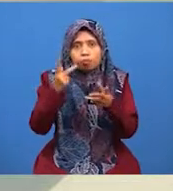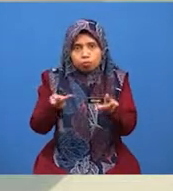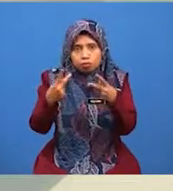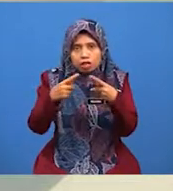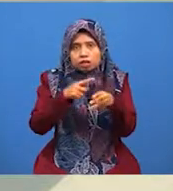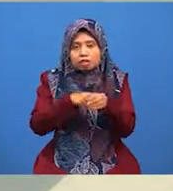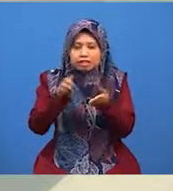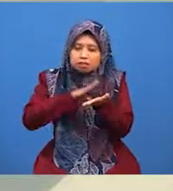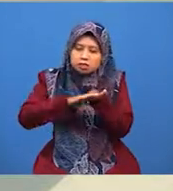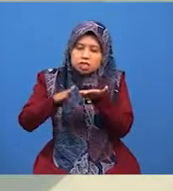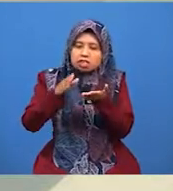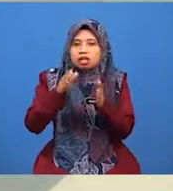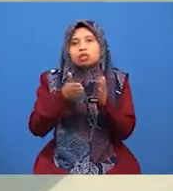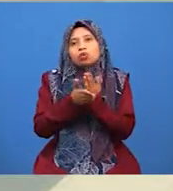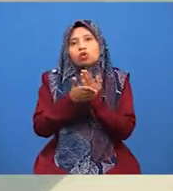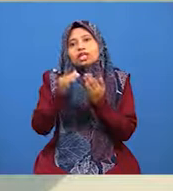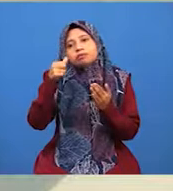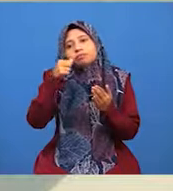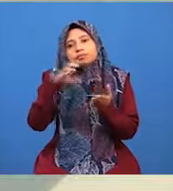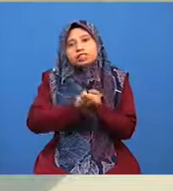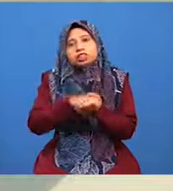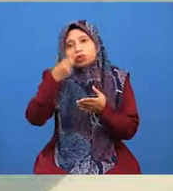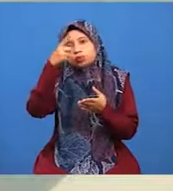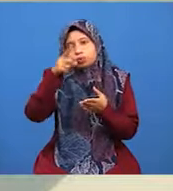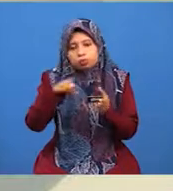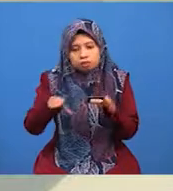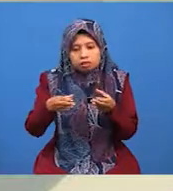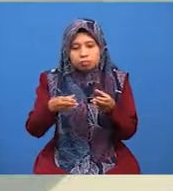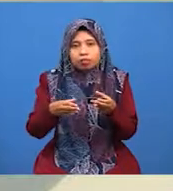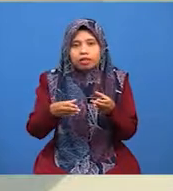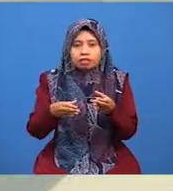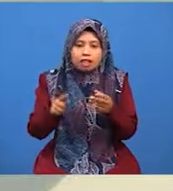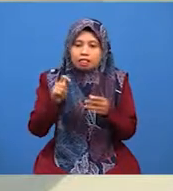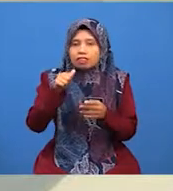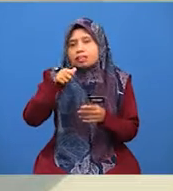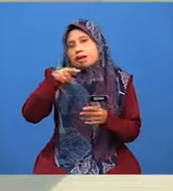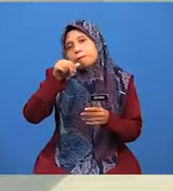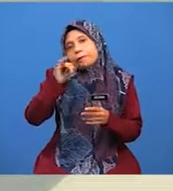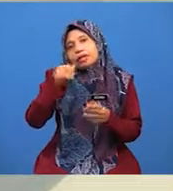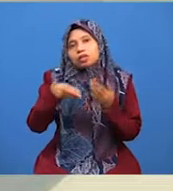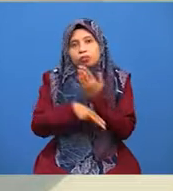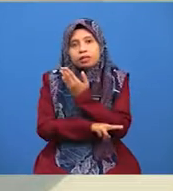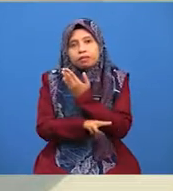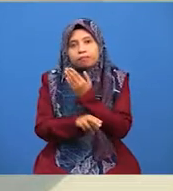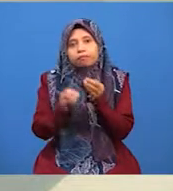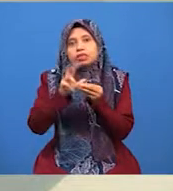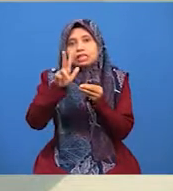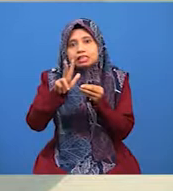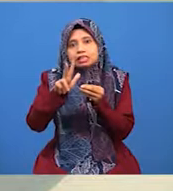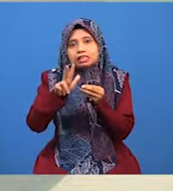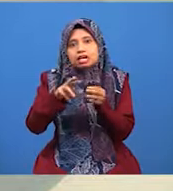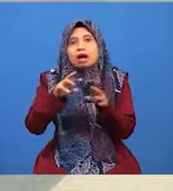lalu dibersihkan oleh isterinya untuk dibuat tapai ubi. Yang ketiga, semasa